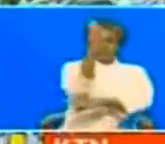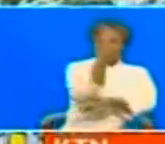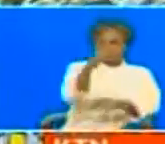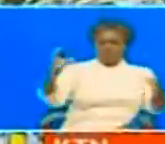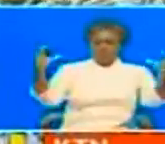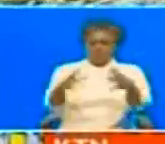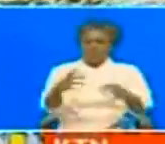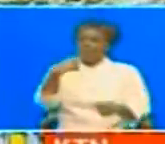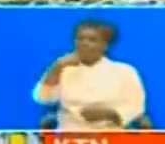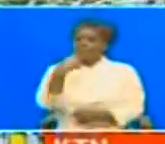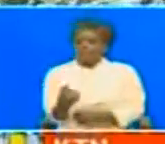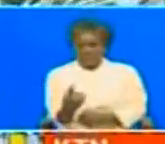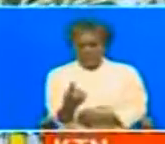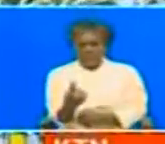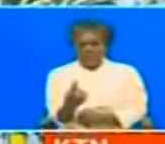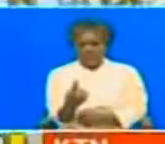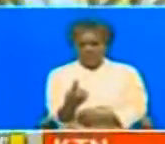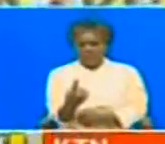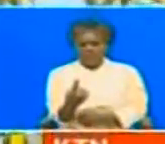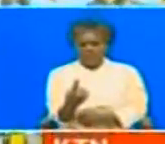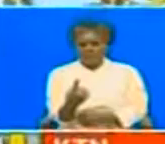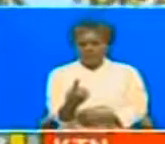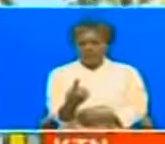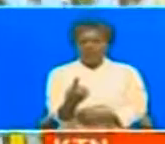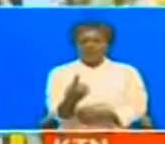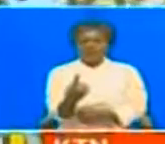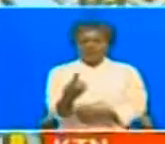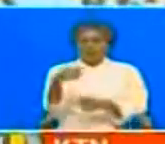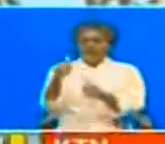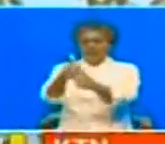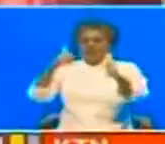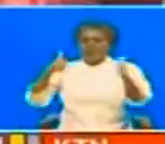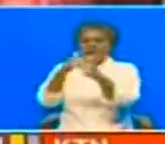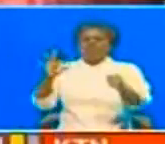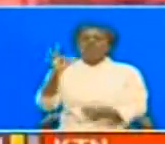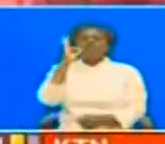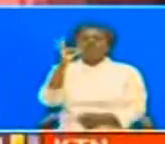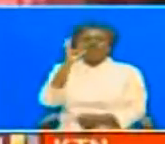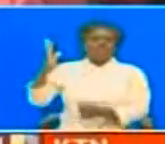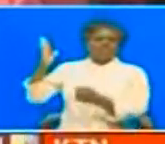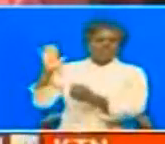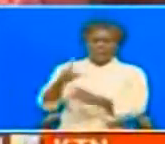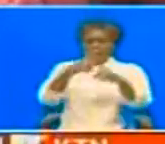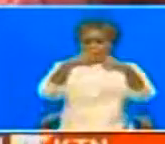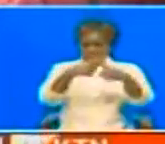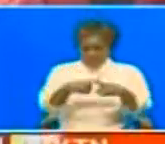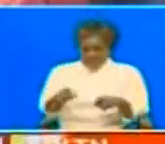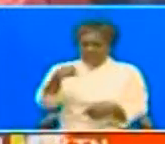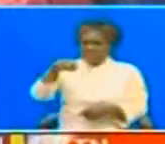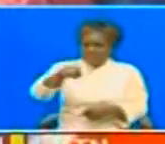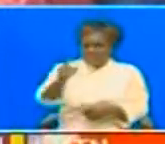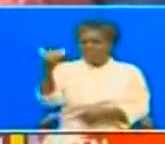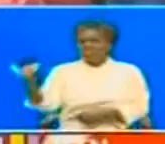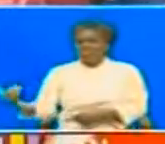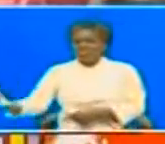wa kijiji cha Mwikunda, kaunti ya Kakamega, wamekuwa kiwepuka matunda yake. Lakini kwa kuwa wao ni